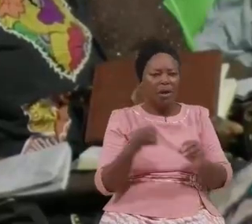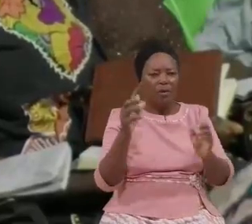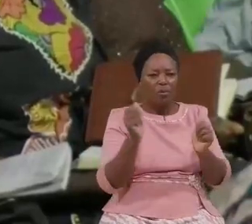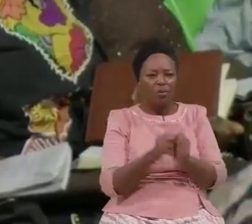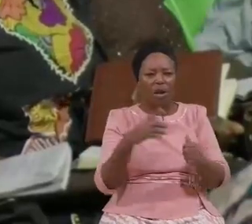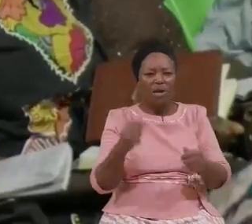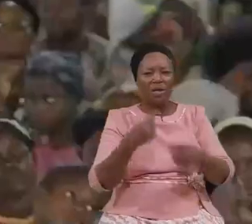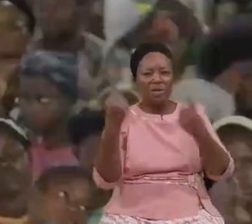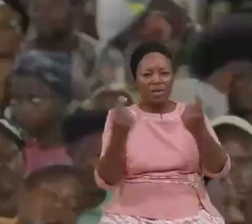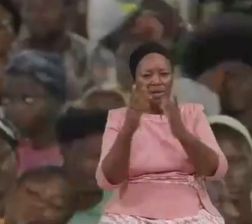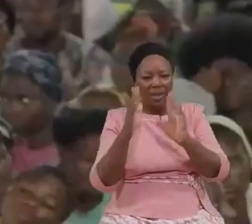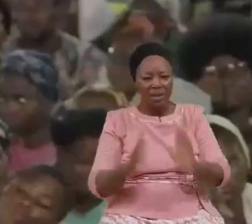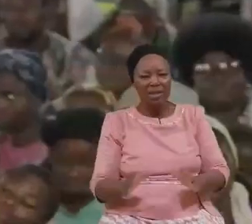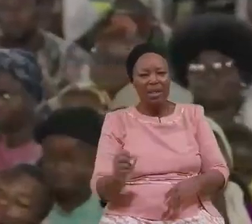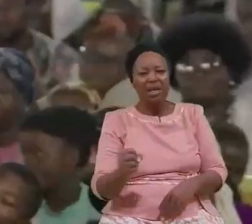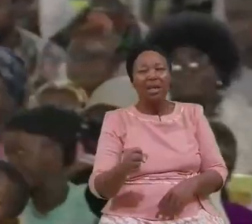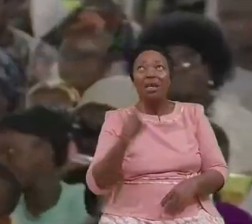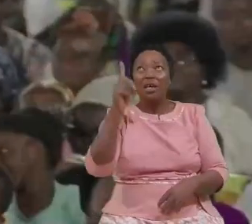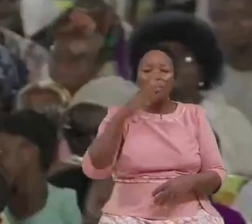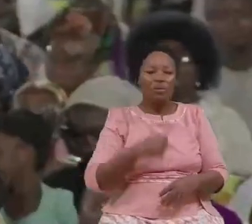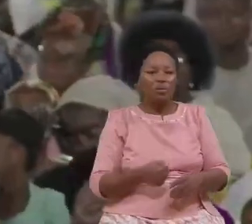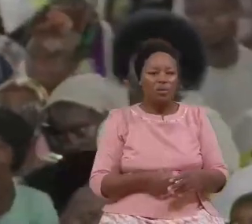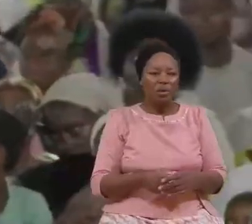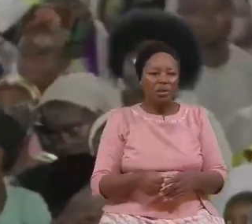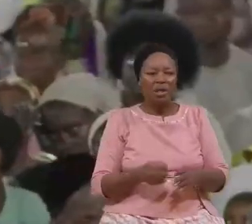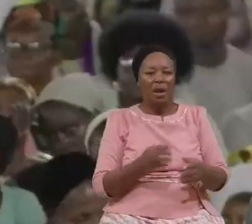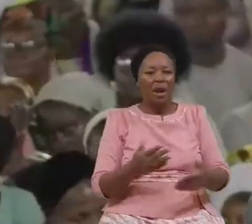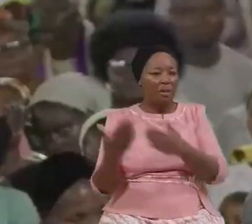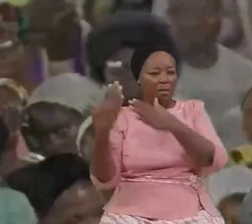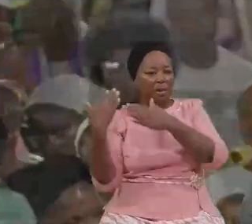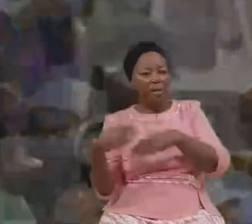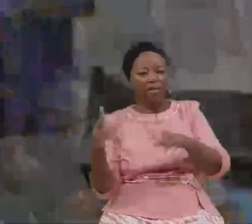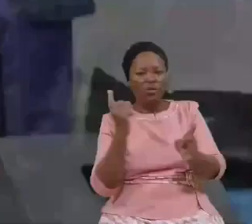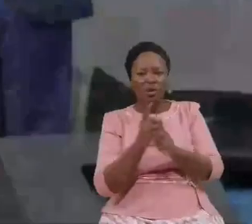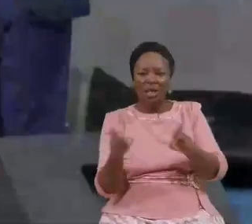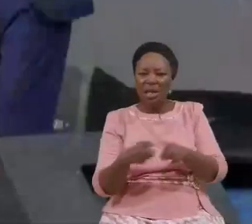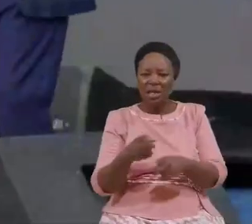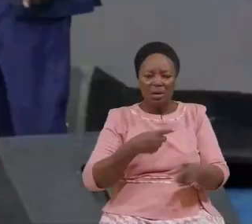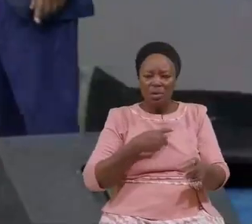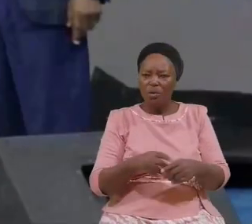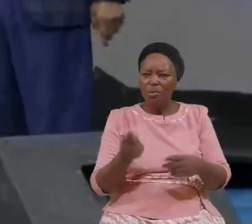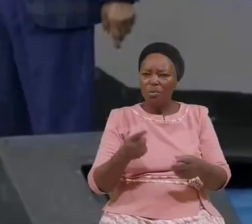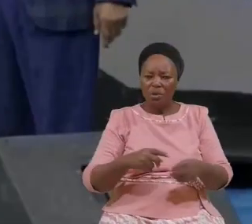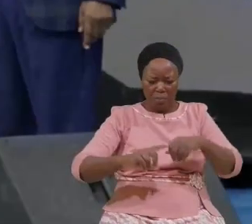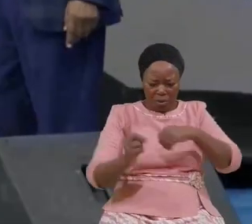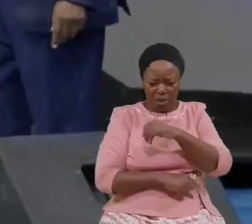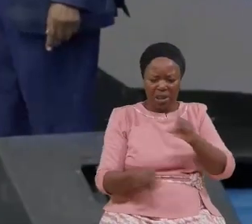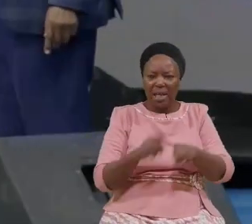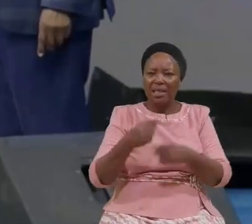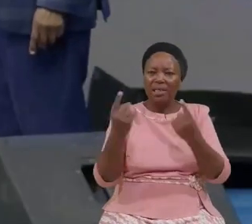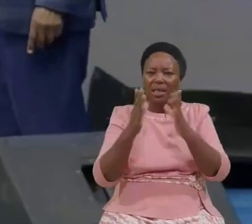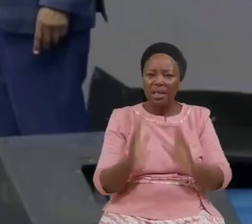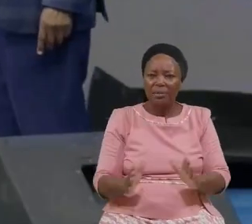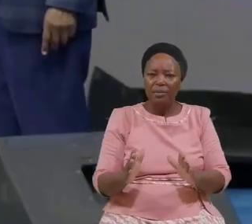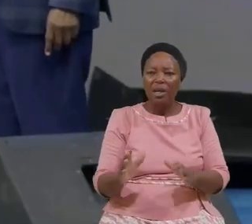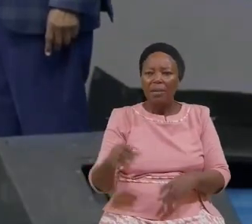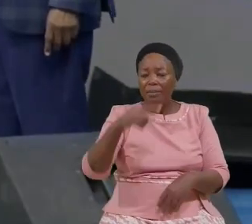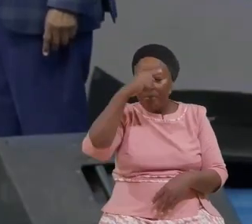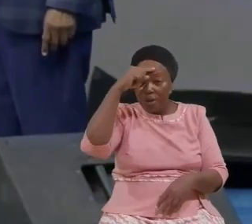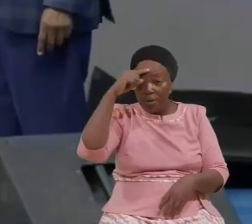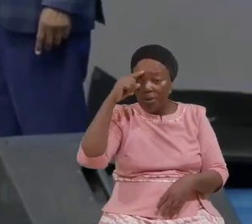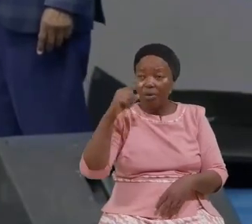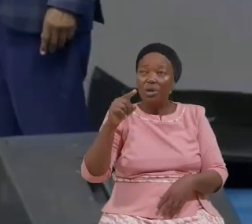parce qu'il a porté il a été traité comme pêcheur comme un malfaiteur parce qu'il l'a